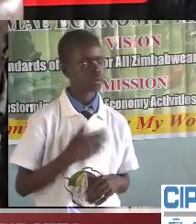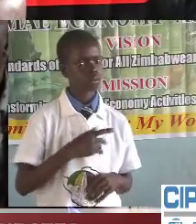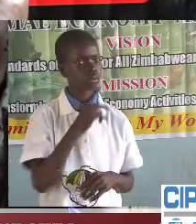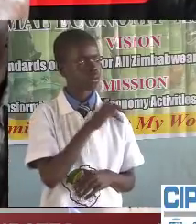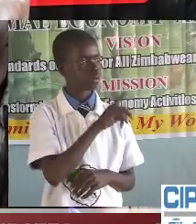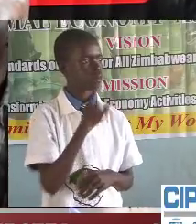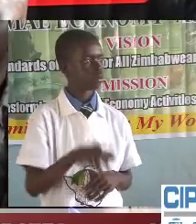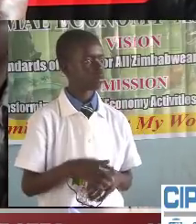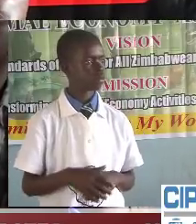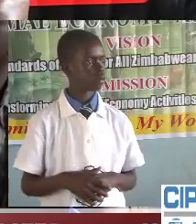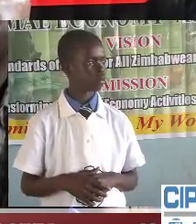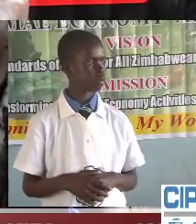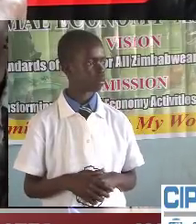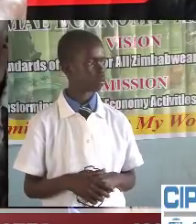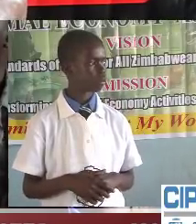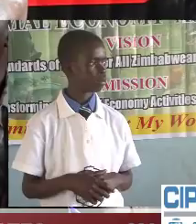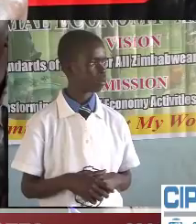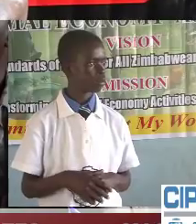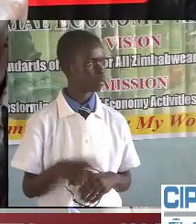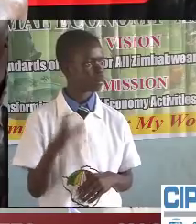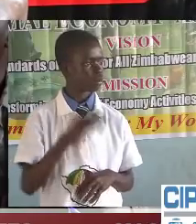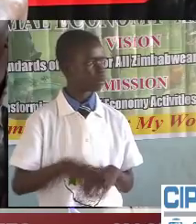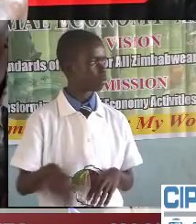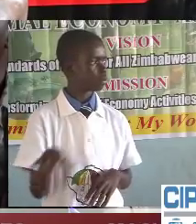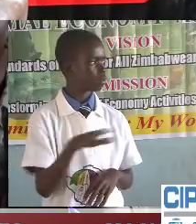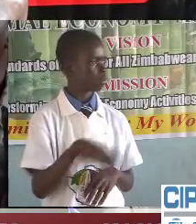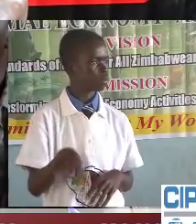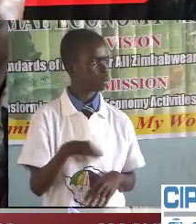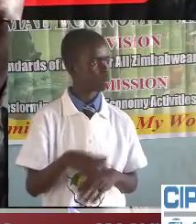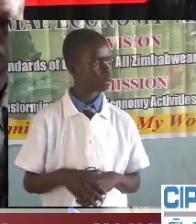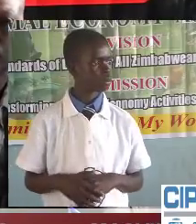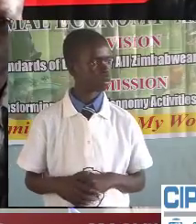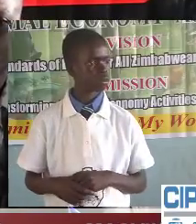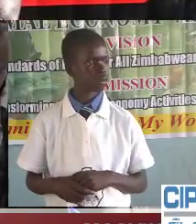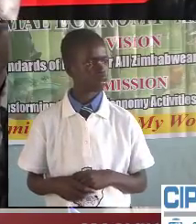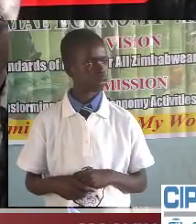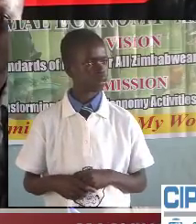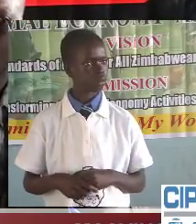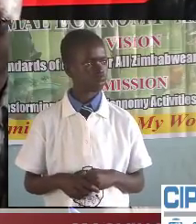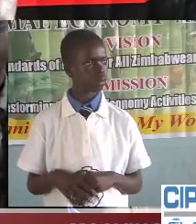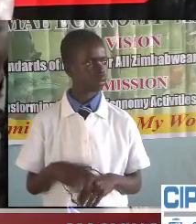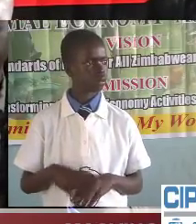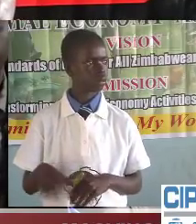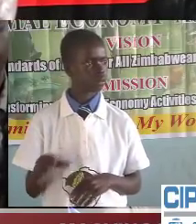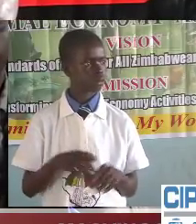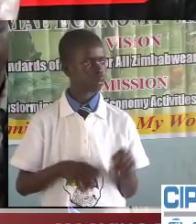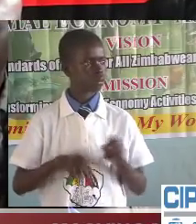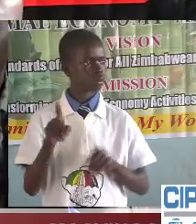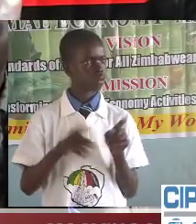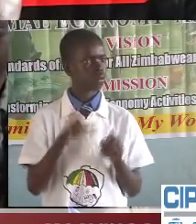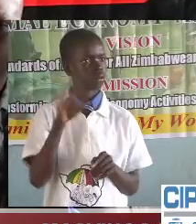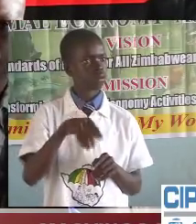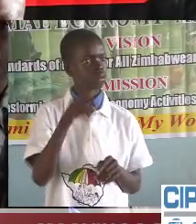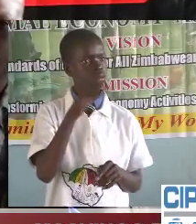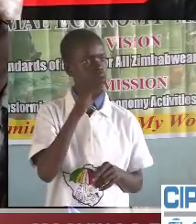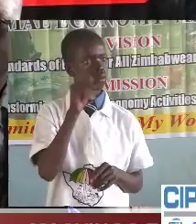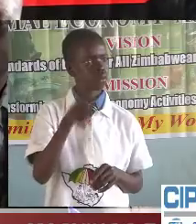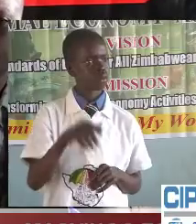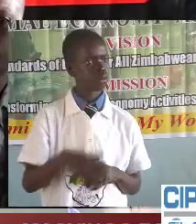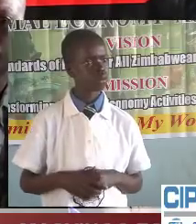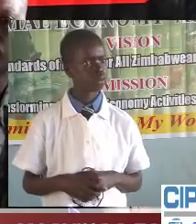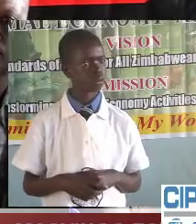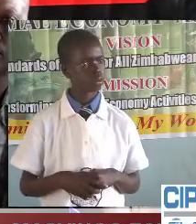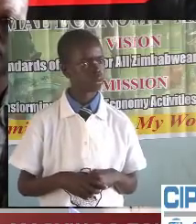ndichainvita kuti kana paine mibvunzo pane vatinavo vasingakwanise kutaura. Sorry to